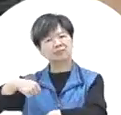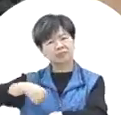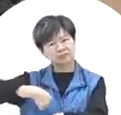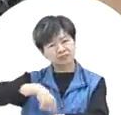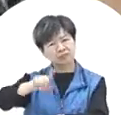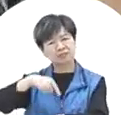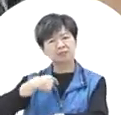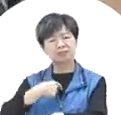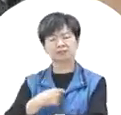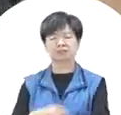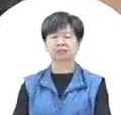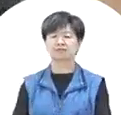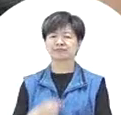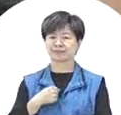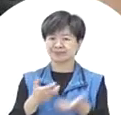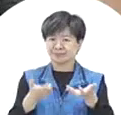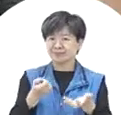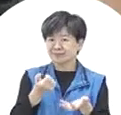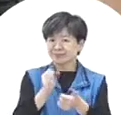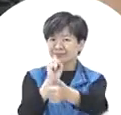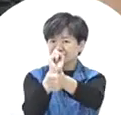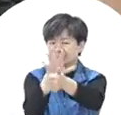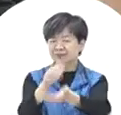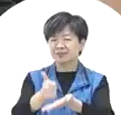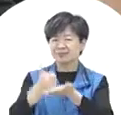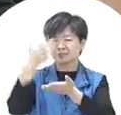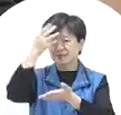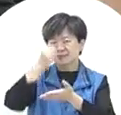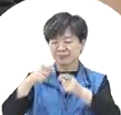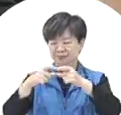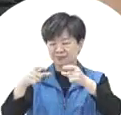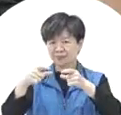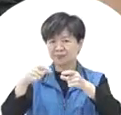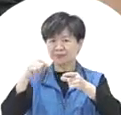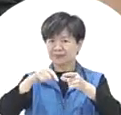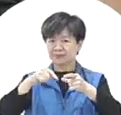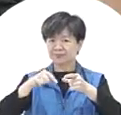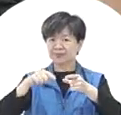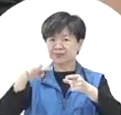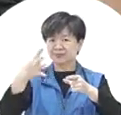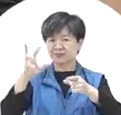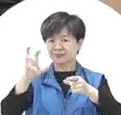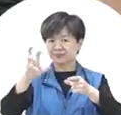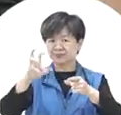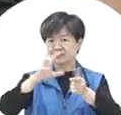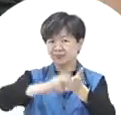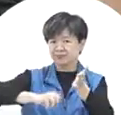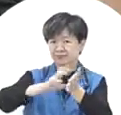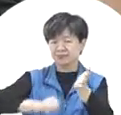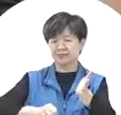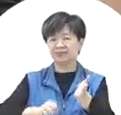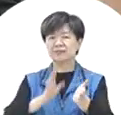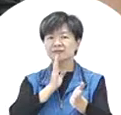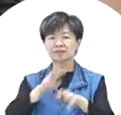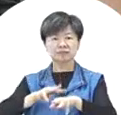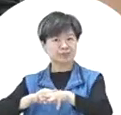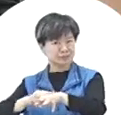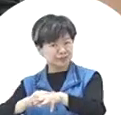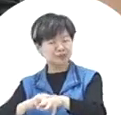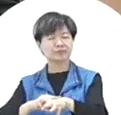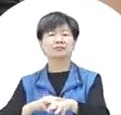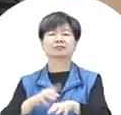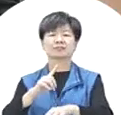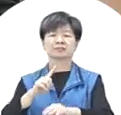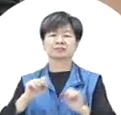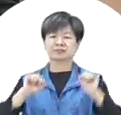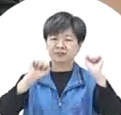他讲的重点就是说，其实敬老卡480点，其实刚刚局长有讲，我们是用在行跟文康的部分，可是，